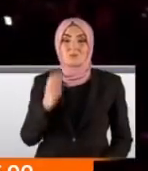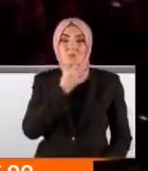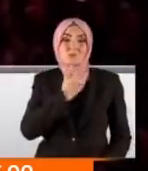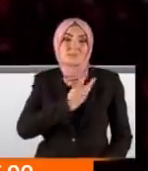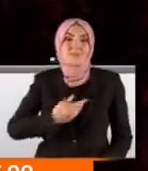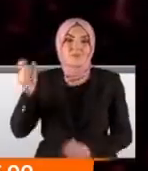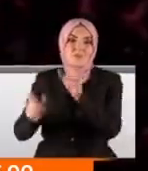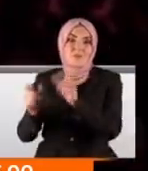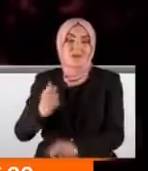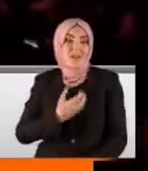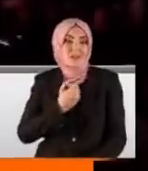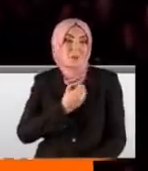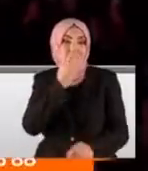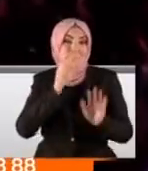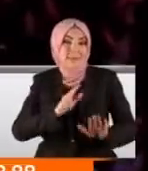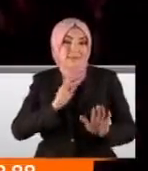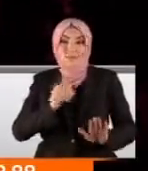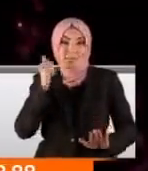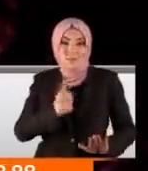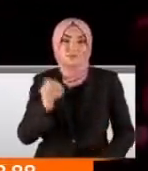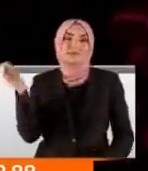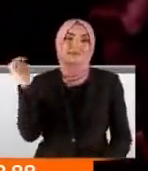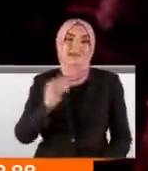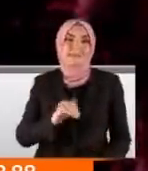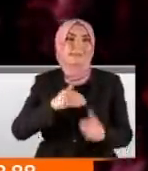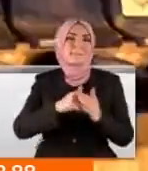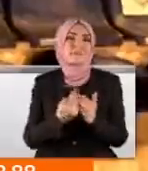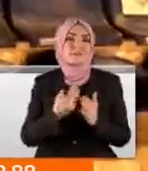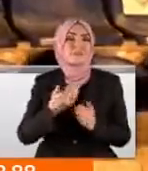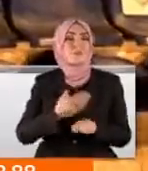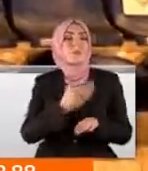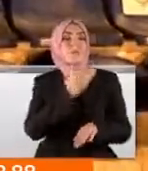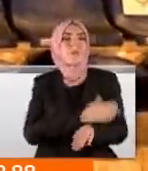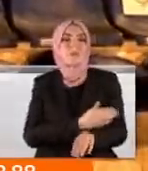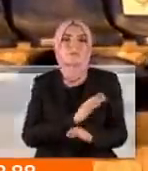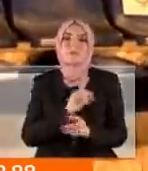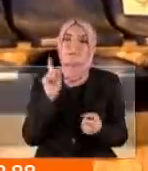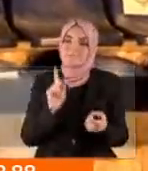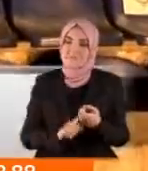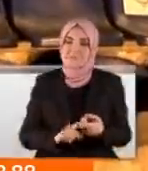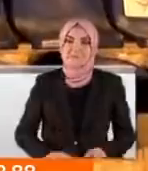Müzikseverlerin heyecanla beklediği gün geldi, biletler günler öncesinden tükendi.